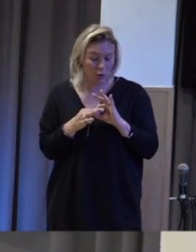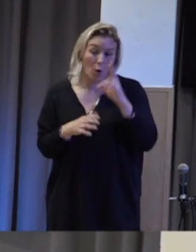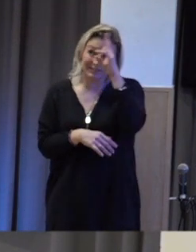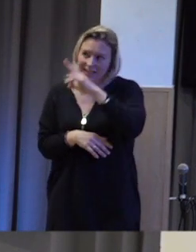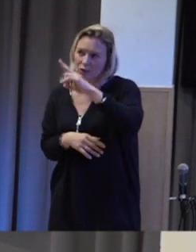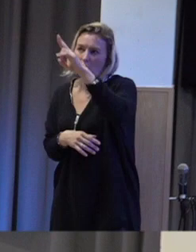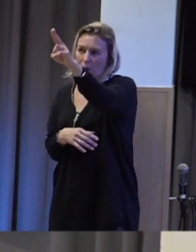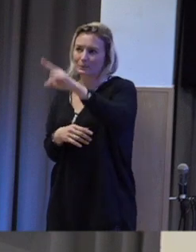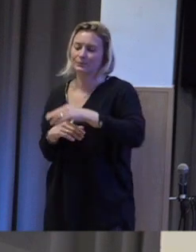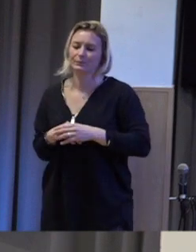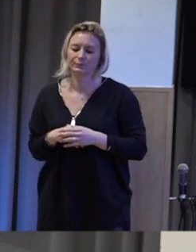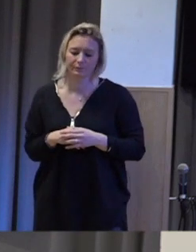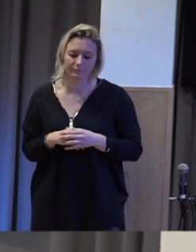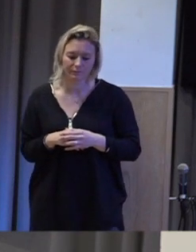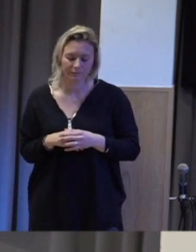Seigneur.